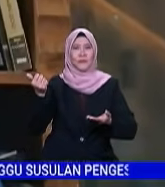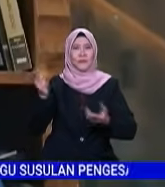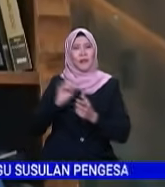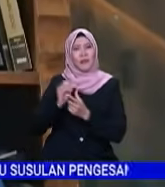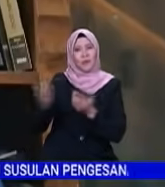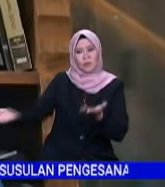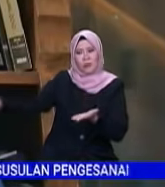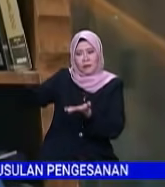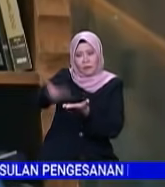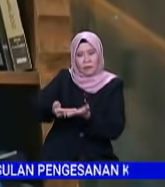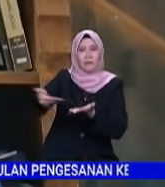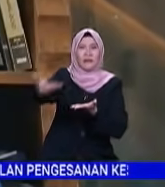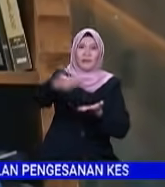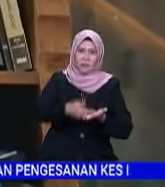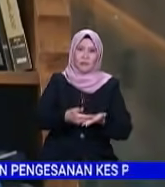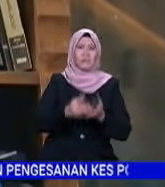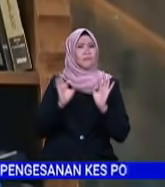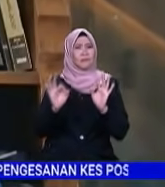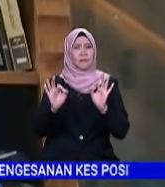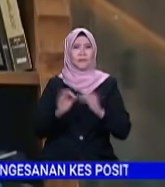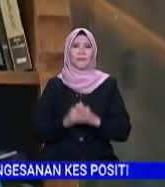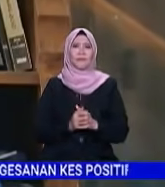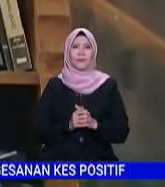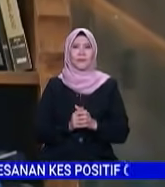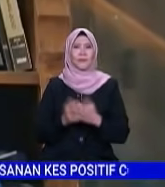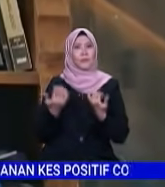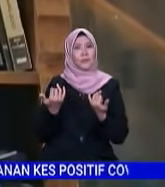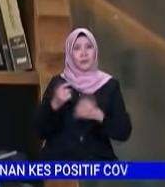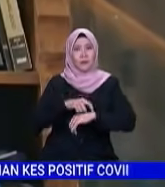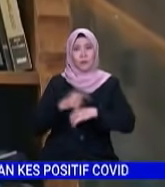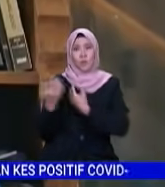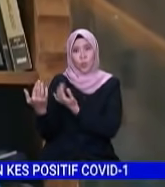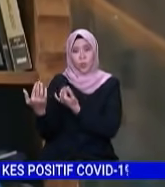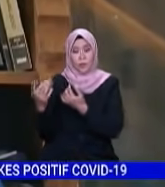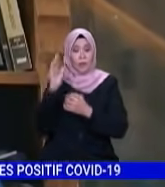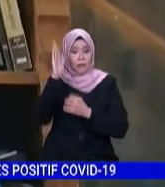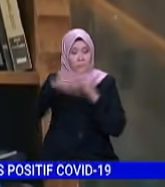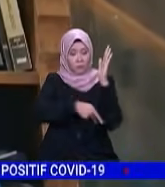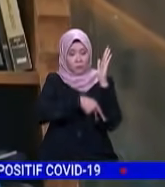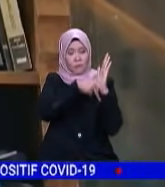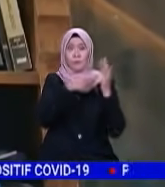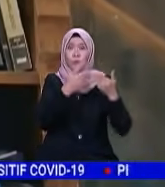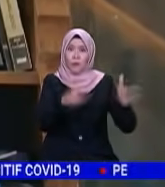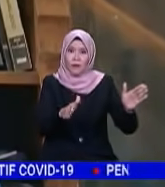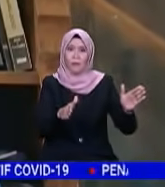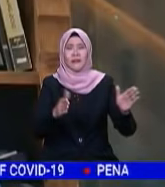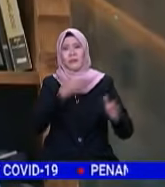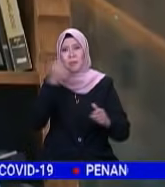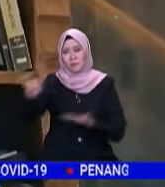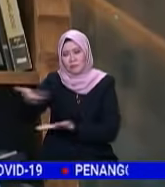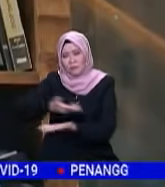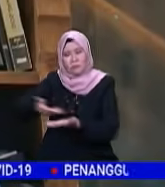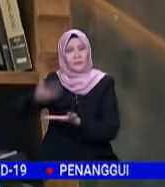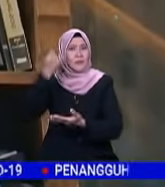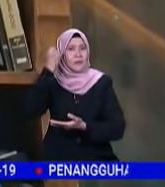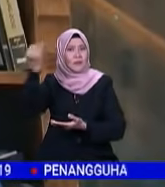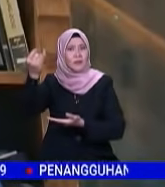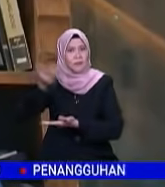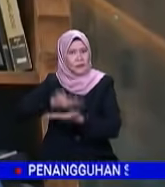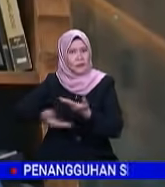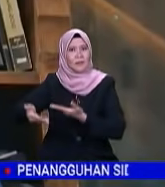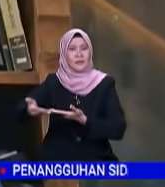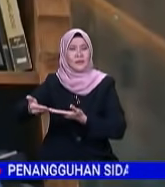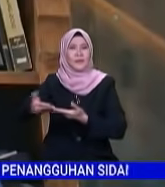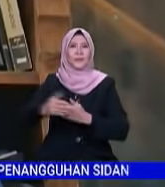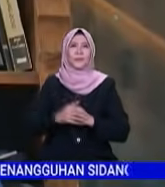dan juga cadangan mereka lah dalam masa menunggu parlimen untuk dibuka semula. Saya rasa mungkin platform tertentu